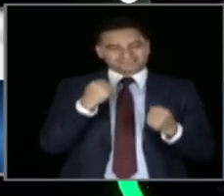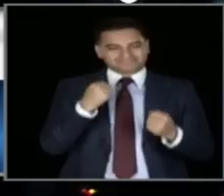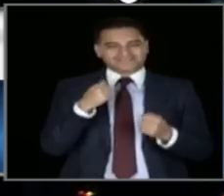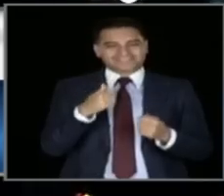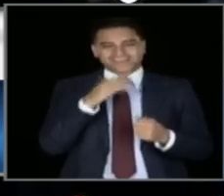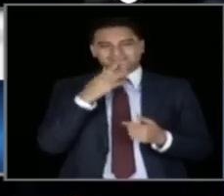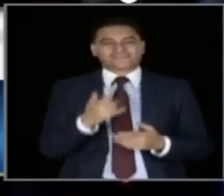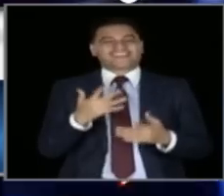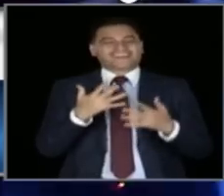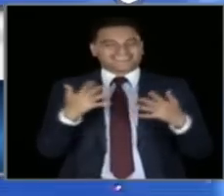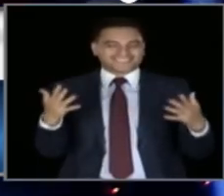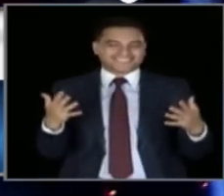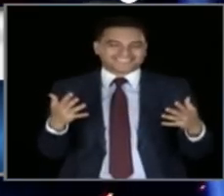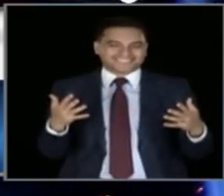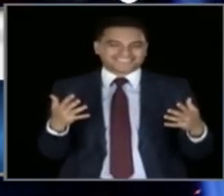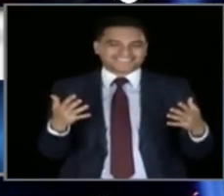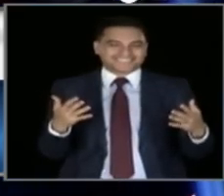رب.